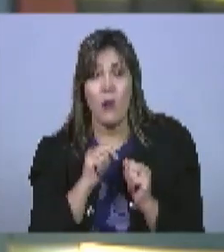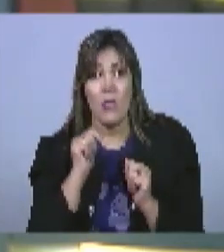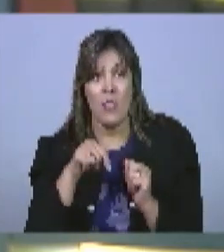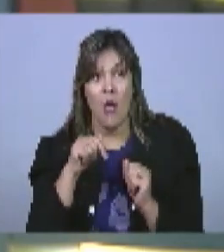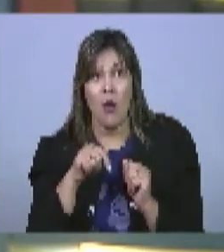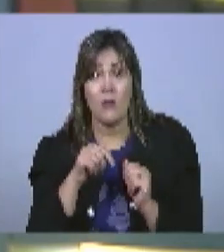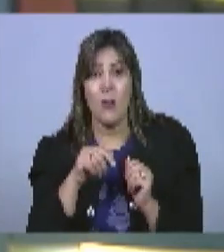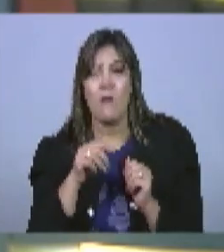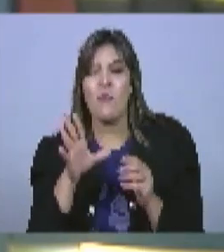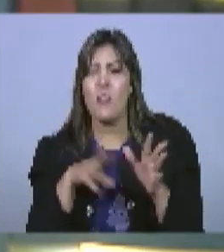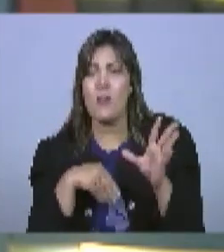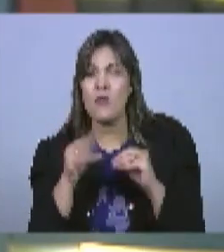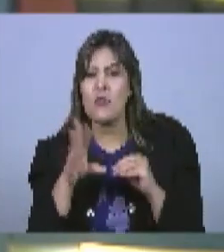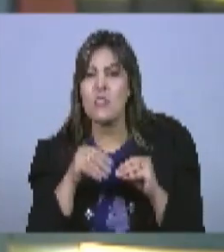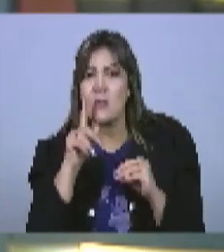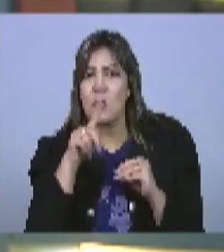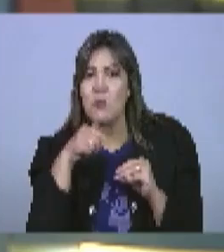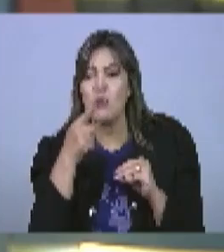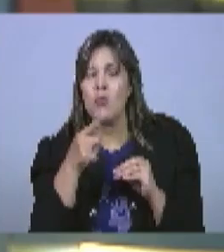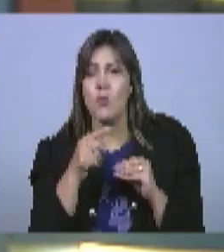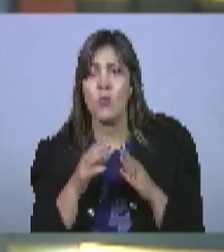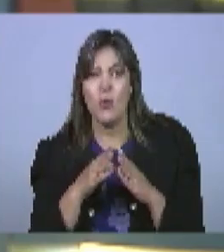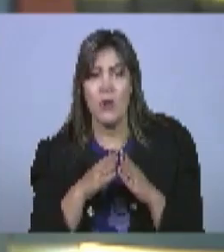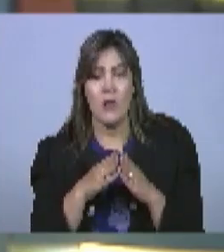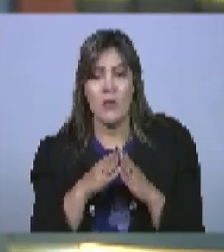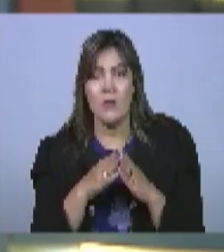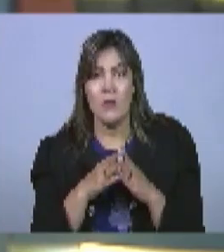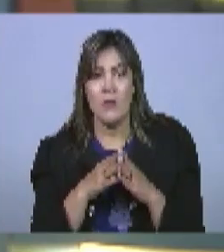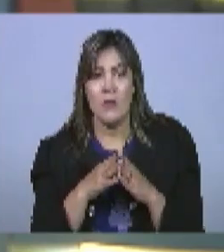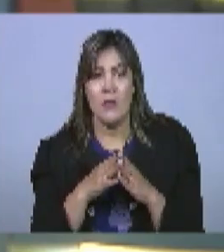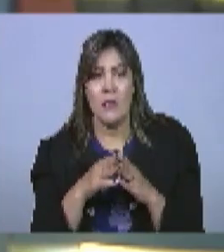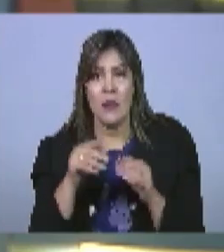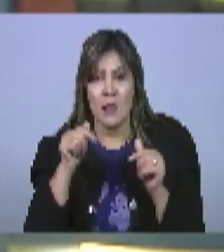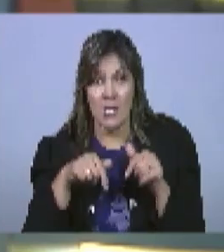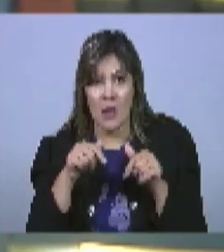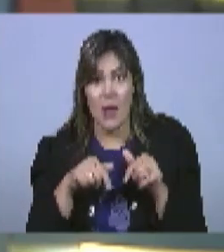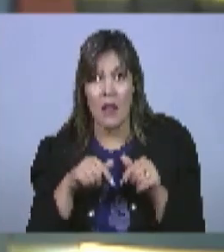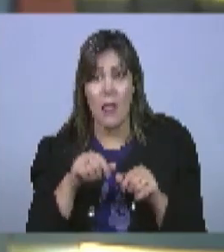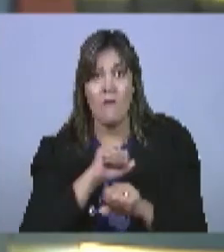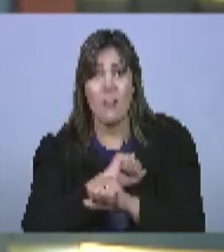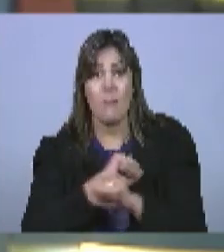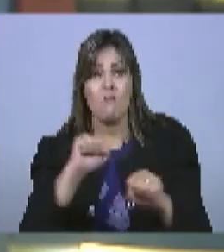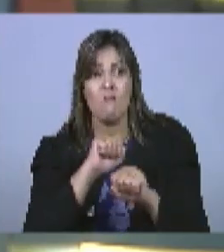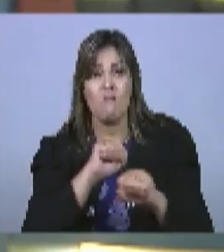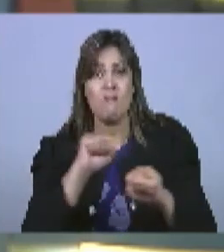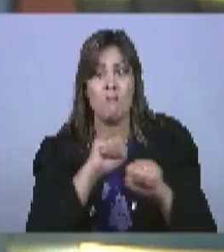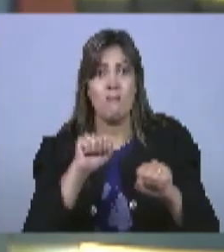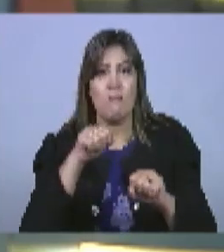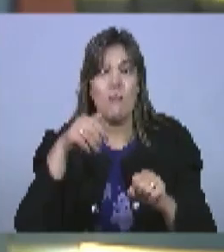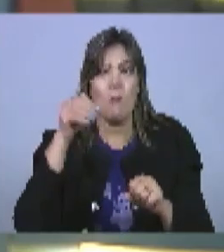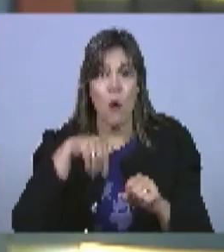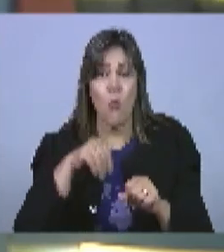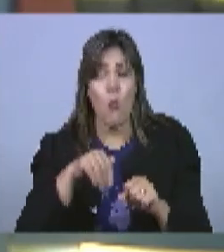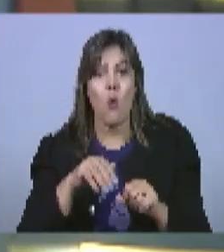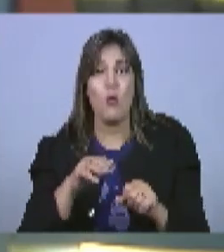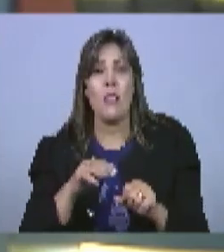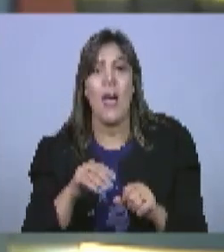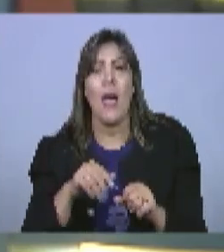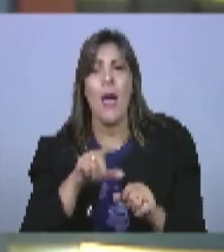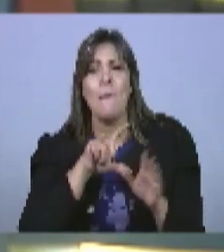النهارده واللي اكدها موقع اكسوس ان هناك متفجرات زرعت منذ اسابيع او